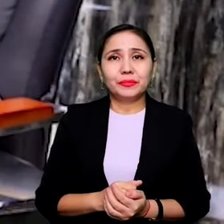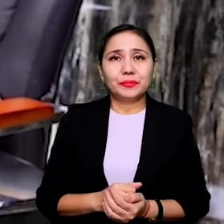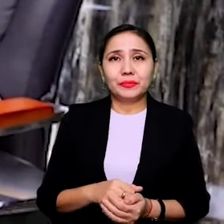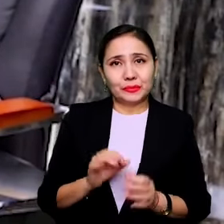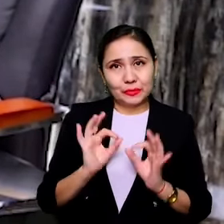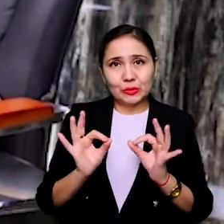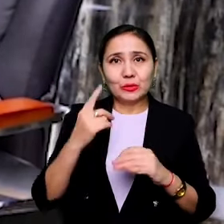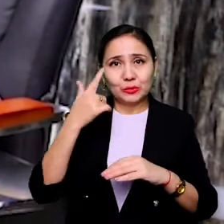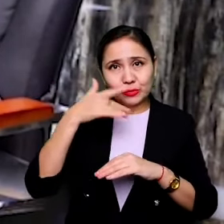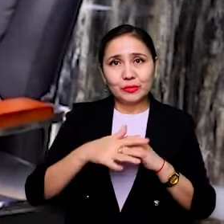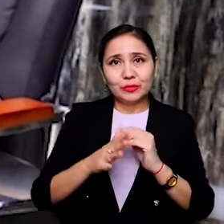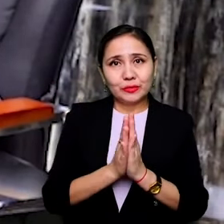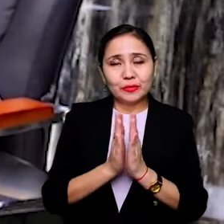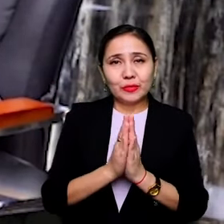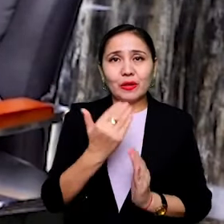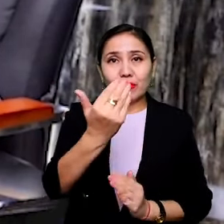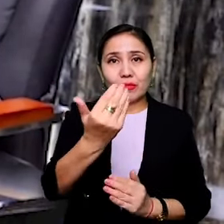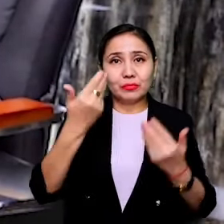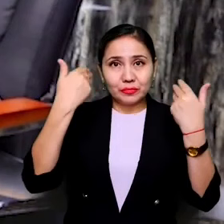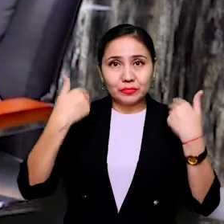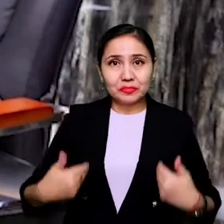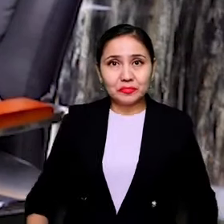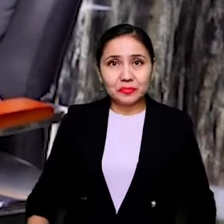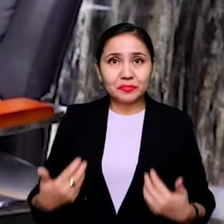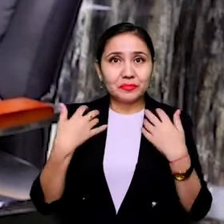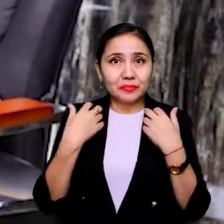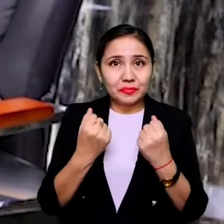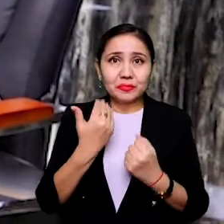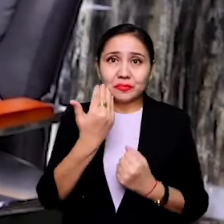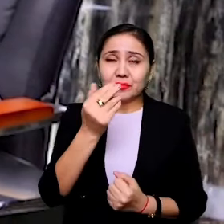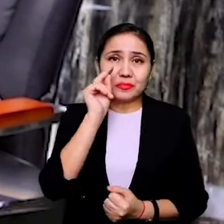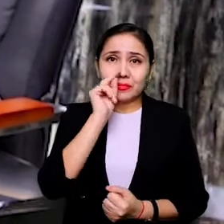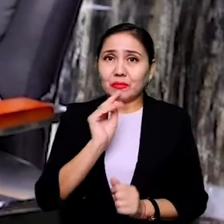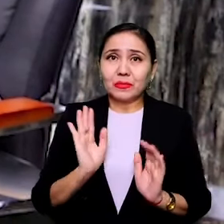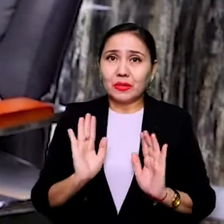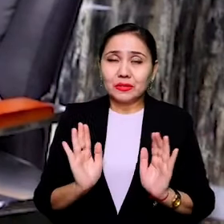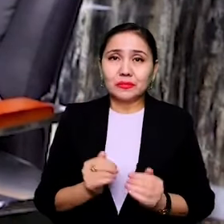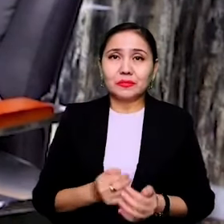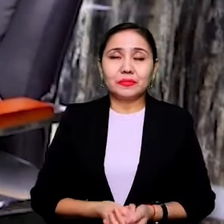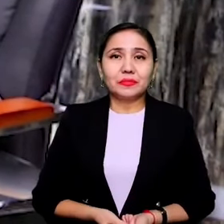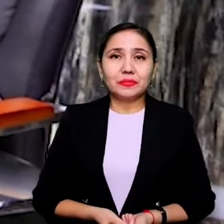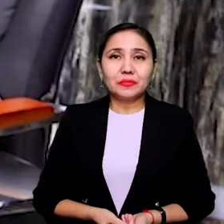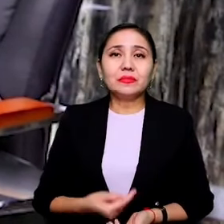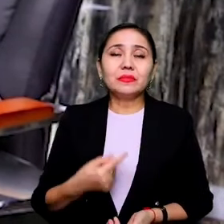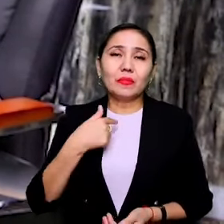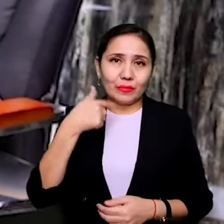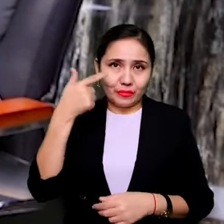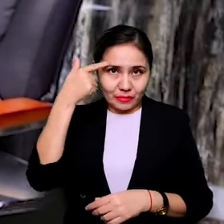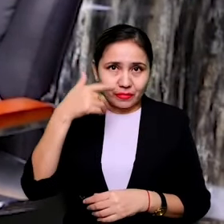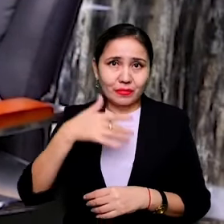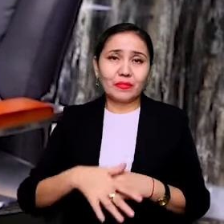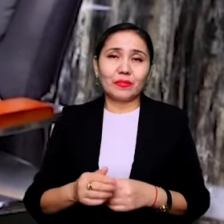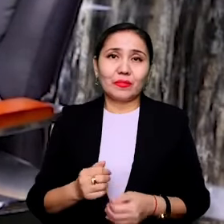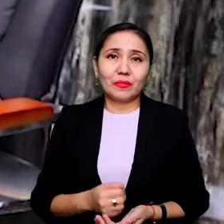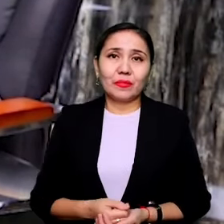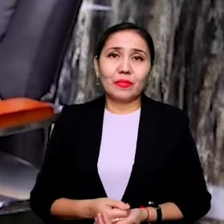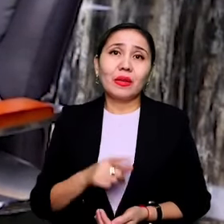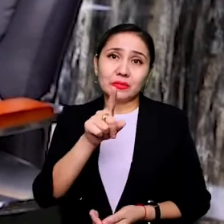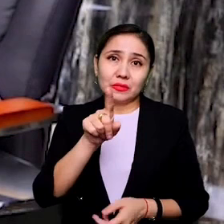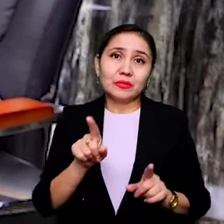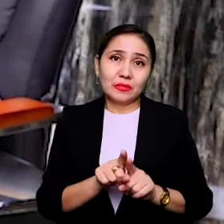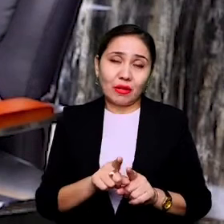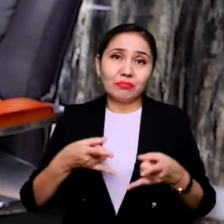Sizning holatingiz bu sizning aybingiz emas. من تورو چی نمن سیز هم